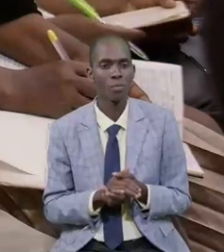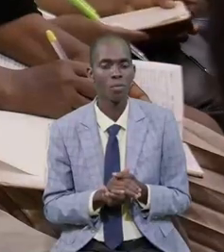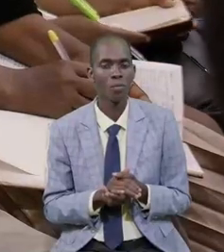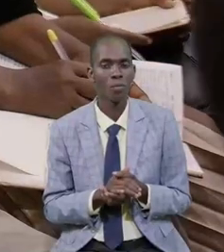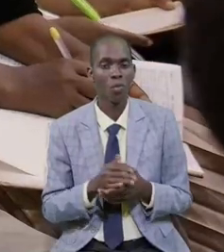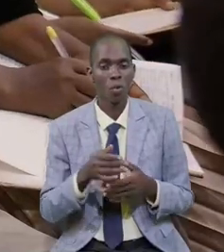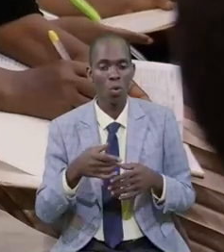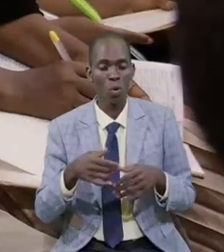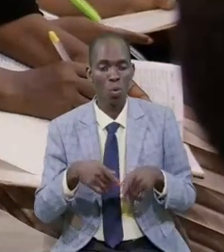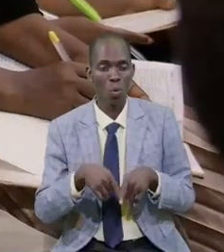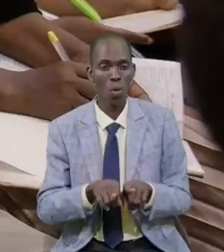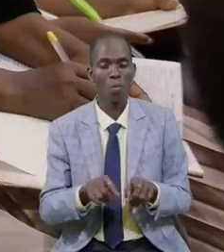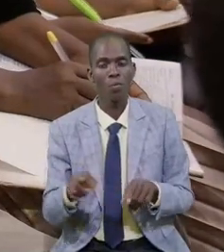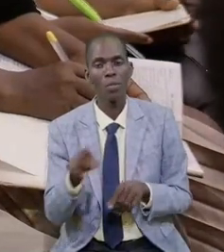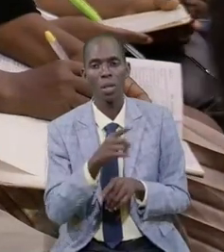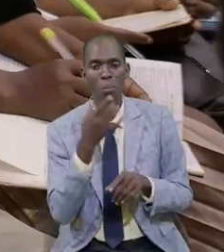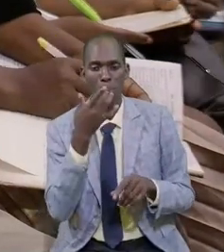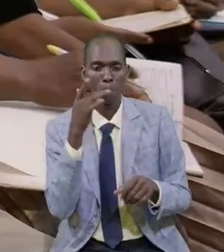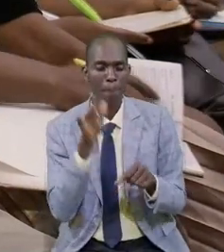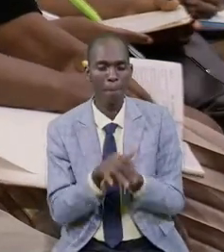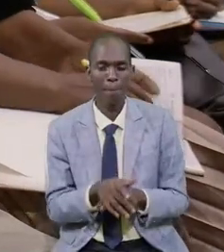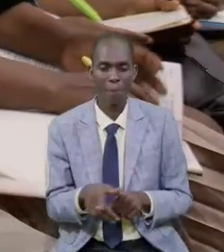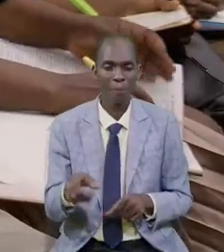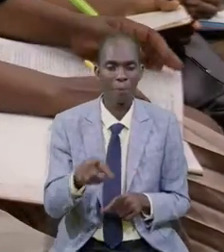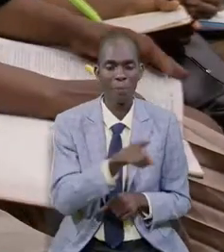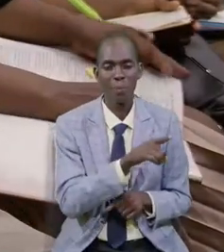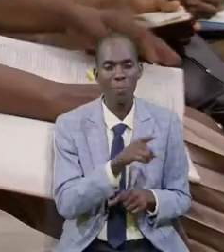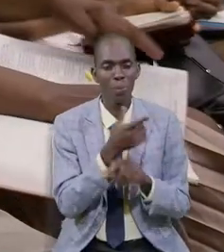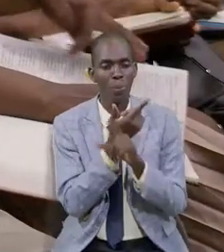il leur promet la liberté.